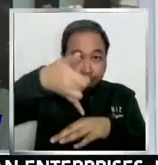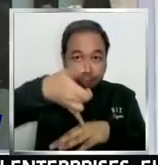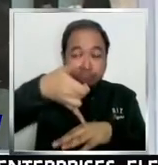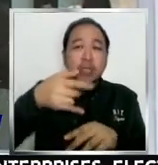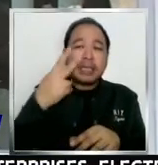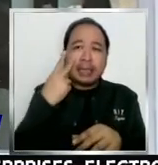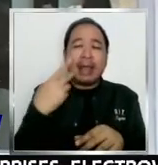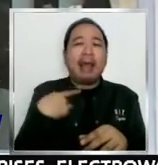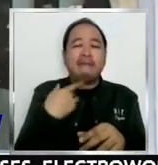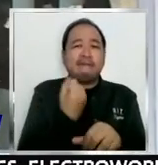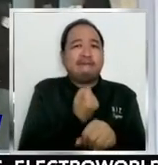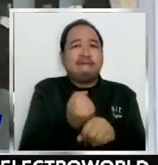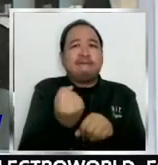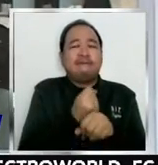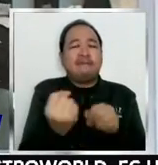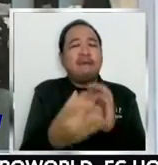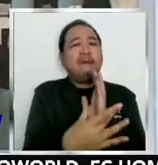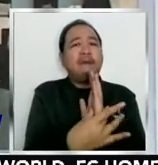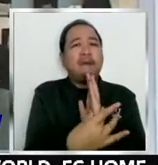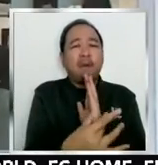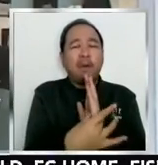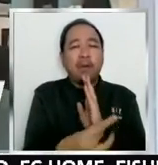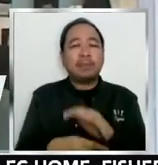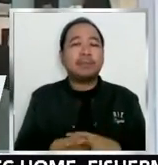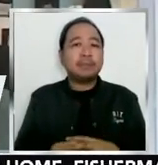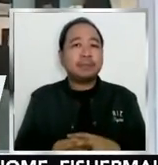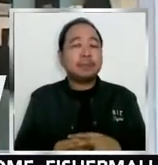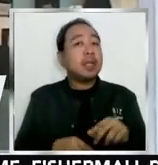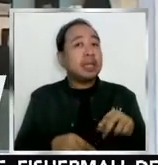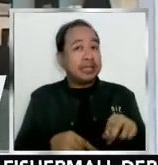advertised, meaning to say, between Batangas and